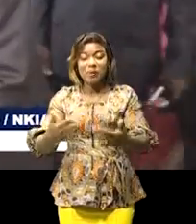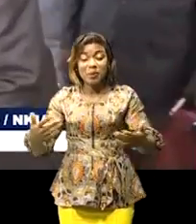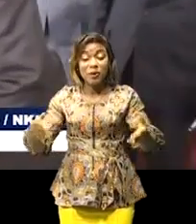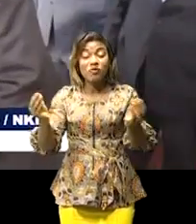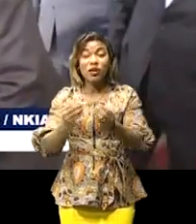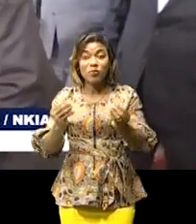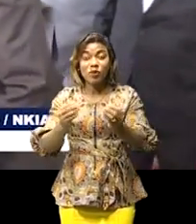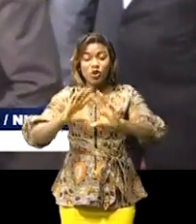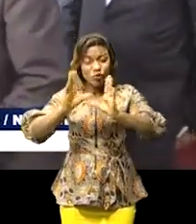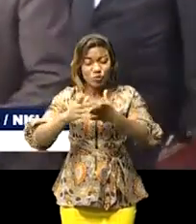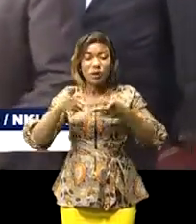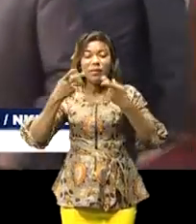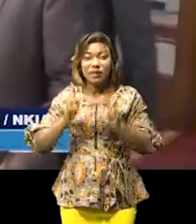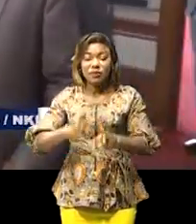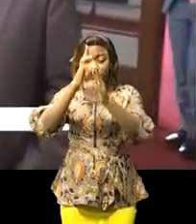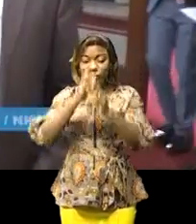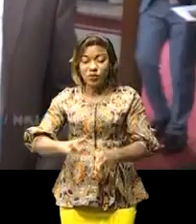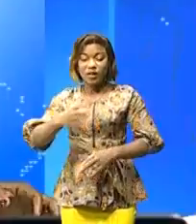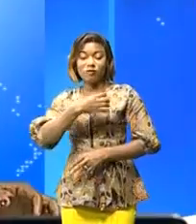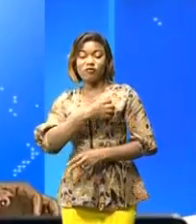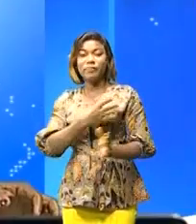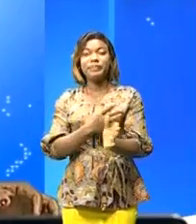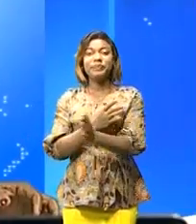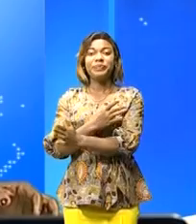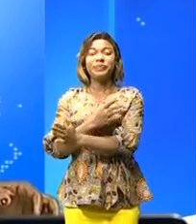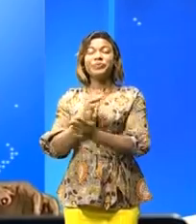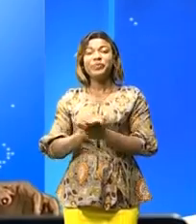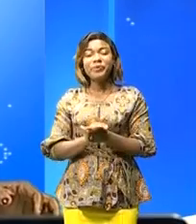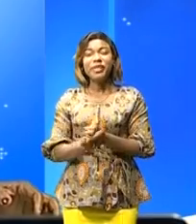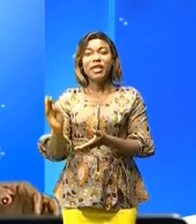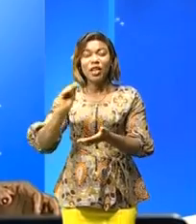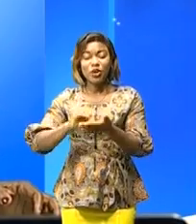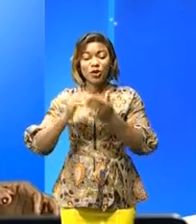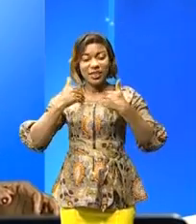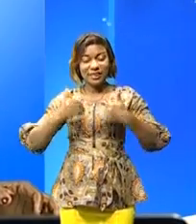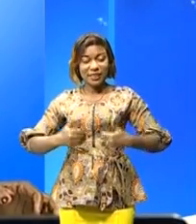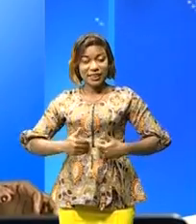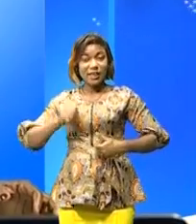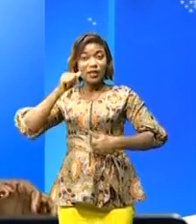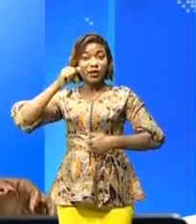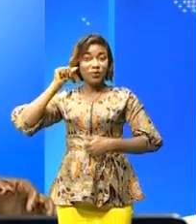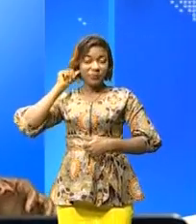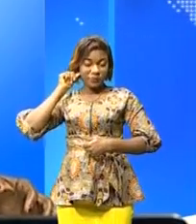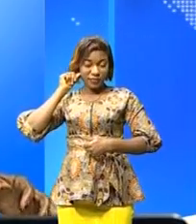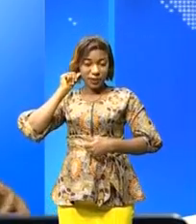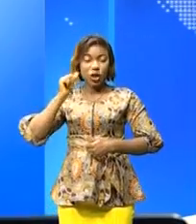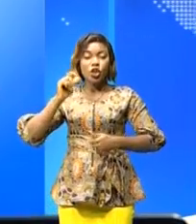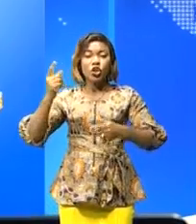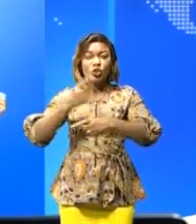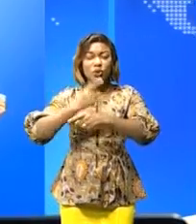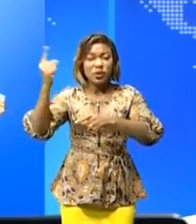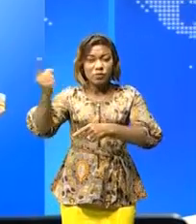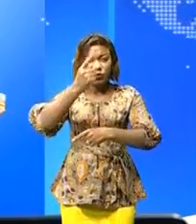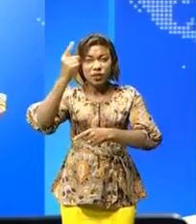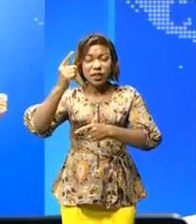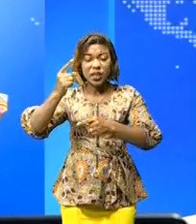religieuses doivent faire honneur à la foi. Au chapitre de la santé, hier était la journée mondiale de lutte